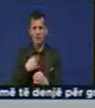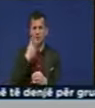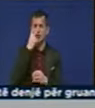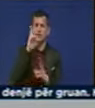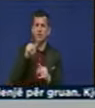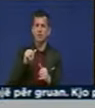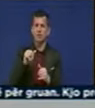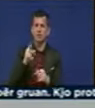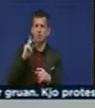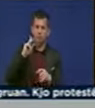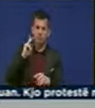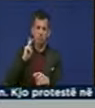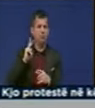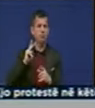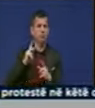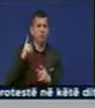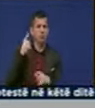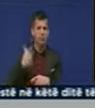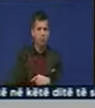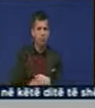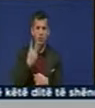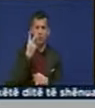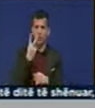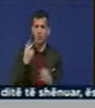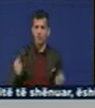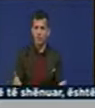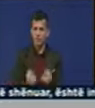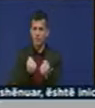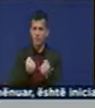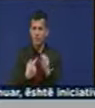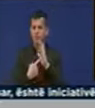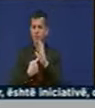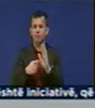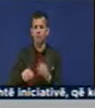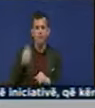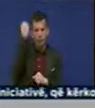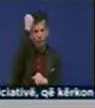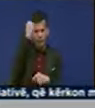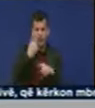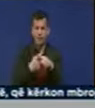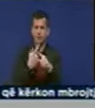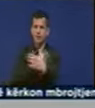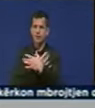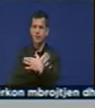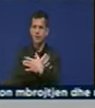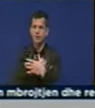përballemi dyherë me këto vështërsi që i keni ju, shembull Kosova dhe Shqipëria.